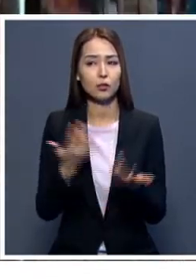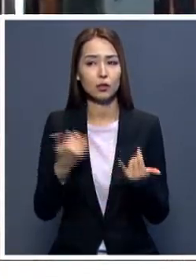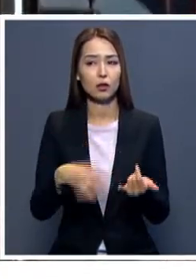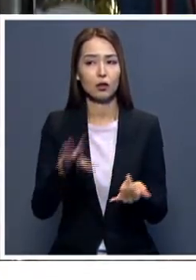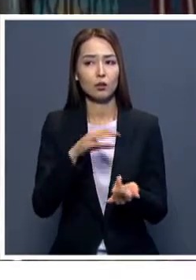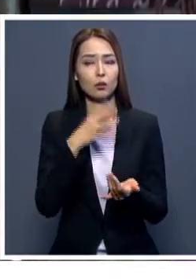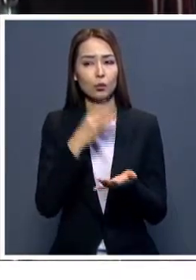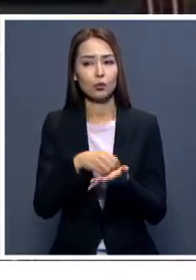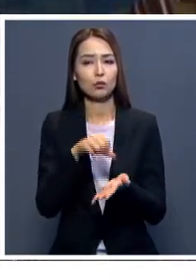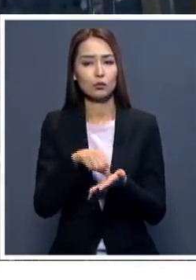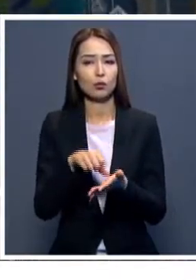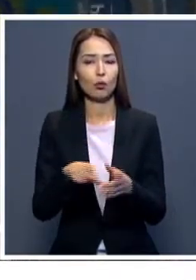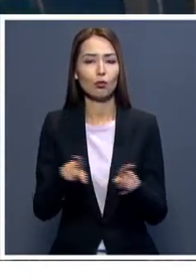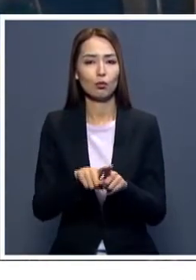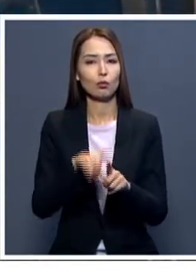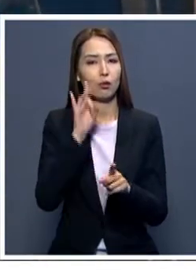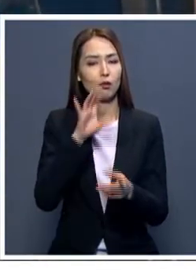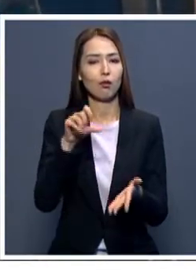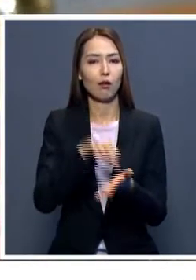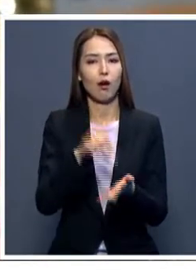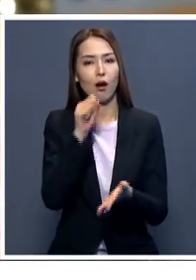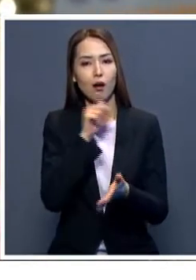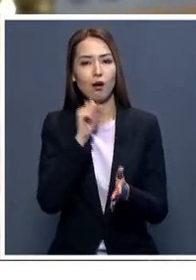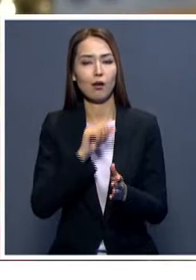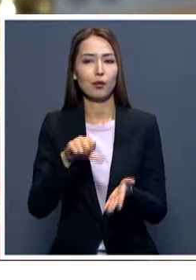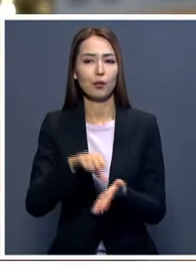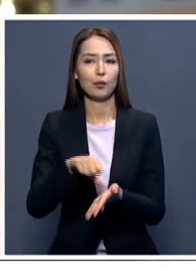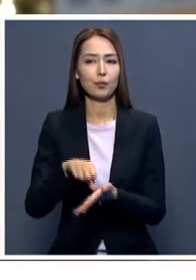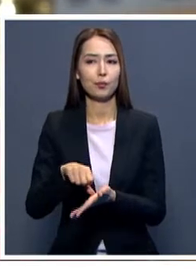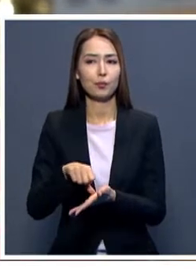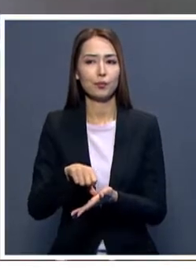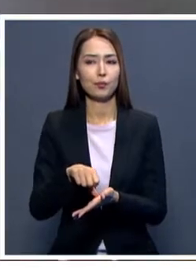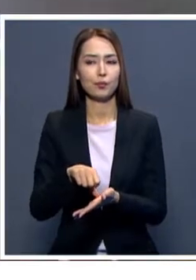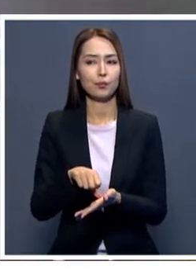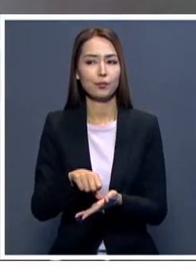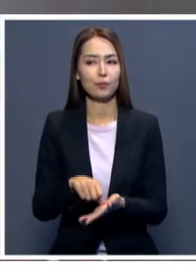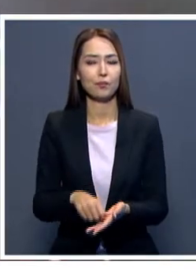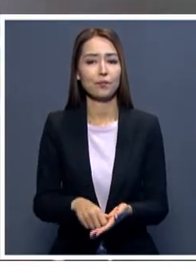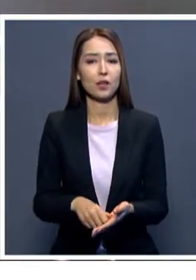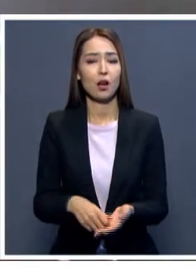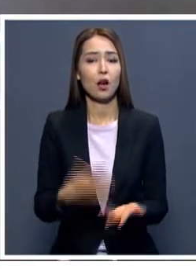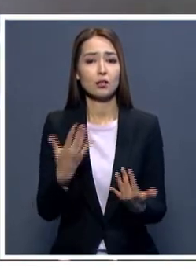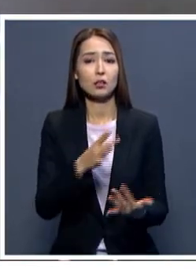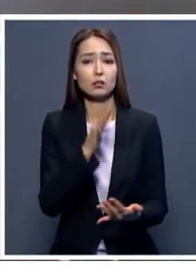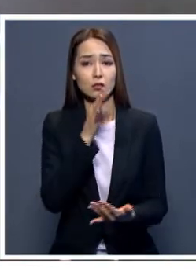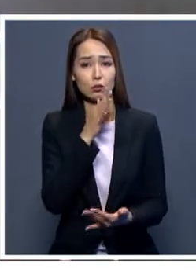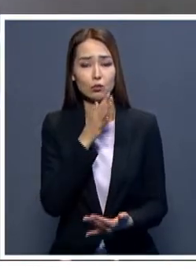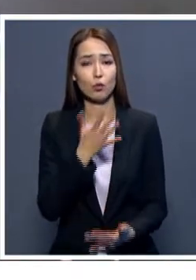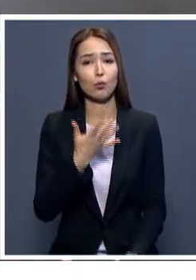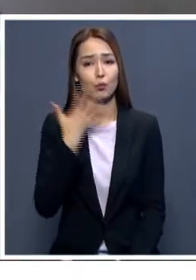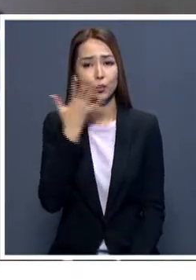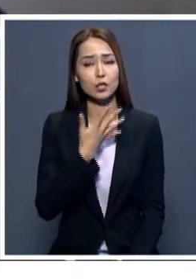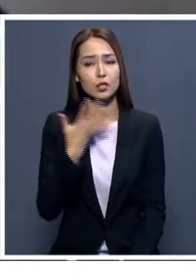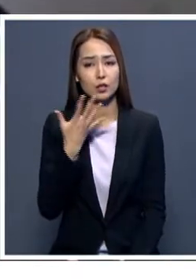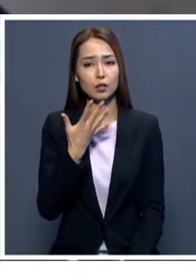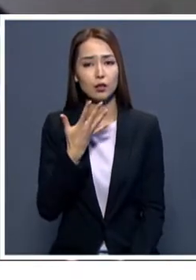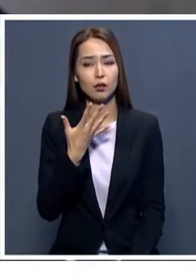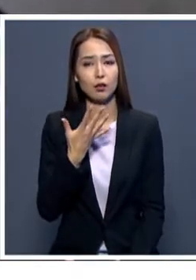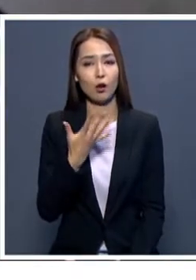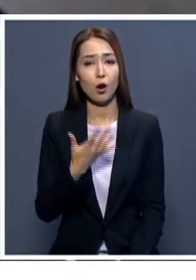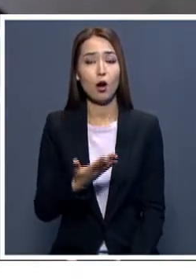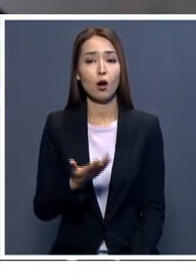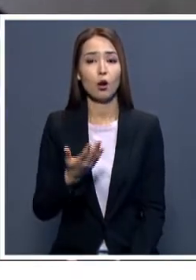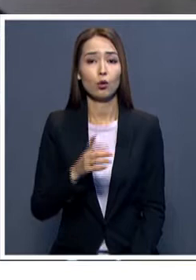жасында байқауға қатысып вокалдан сабақ алады. Жасы нешеде? Мен 5-те жас. Сосын айтады. Жоқ,